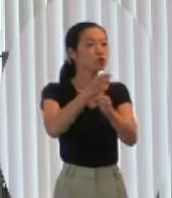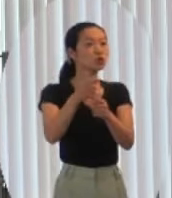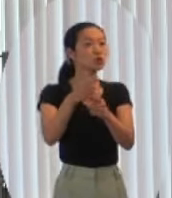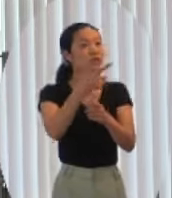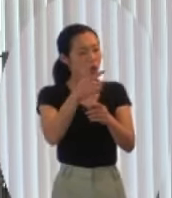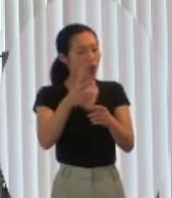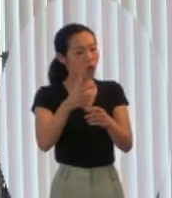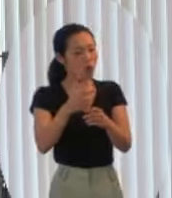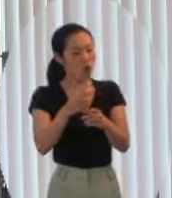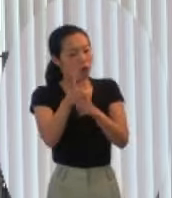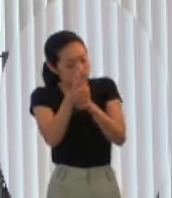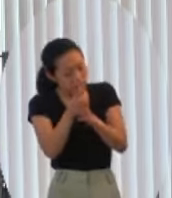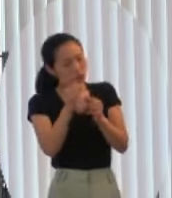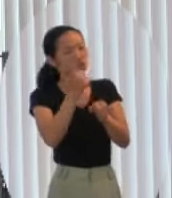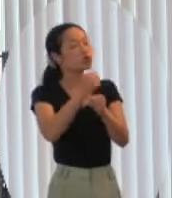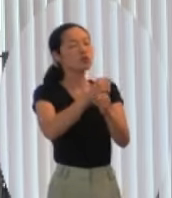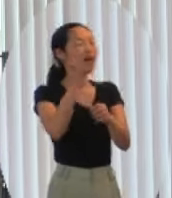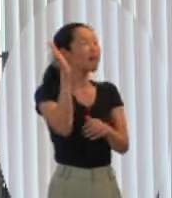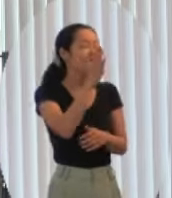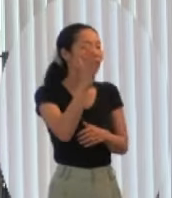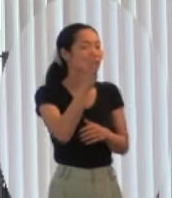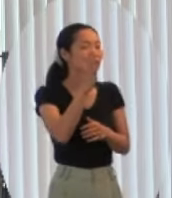大幅に緩和されました。